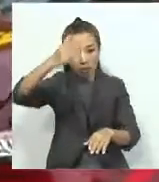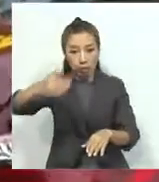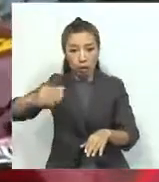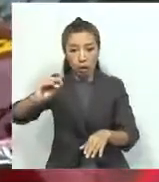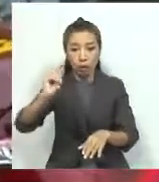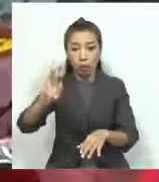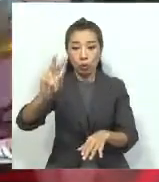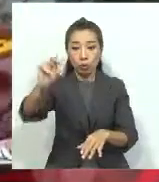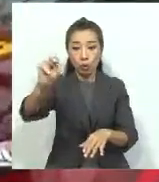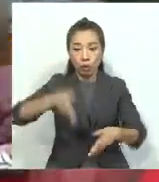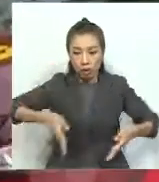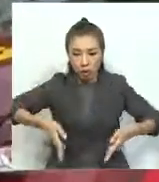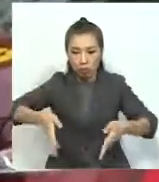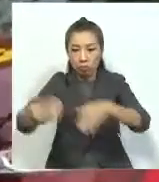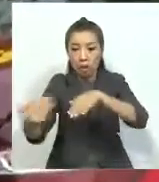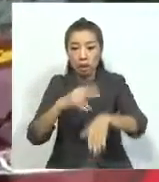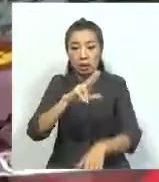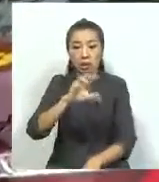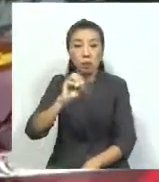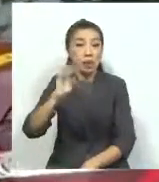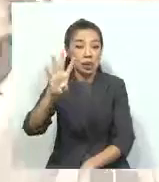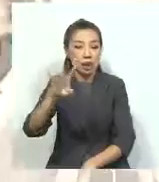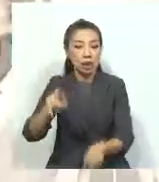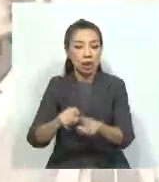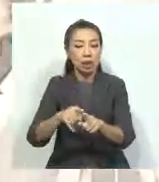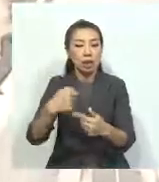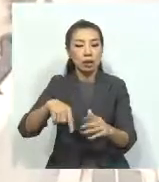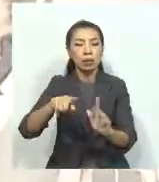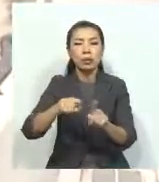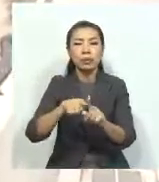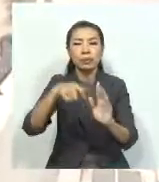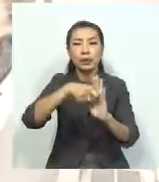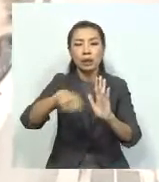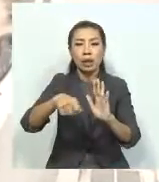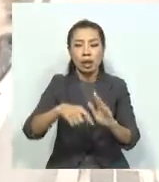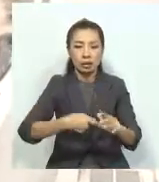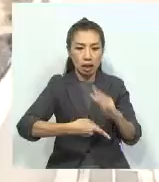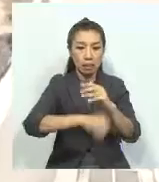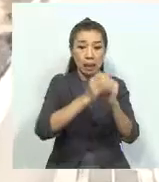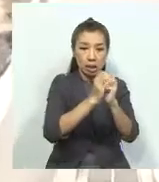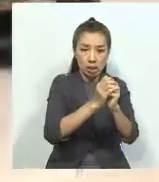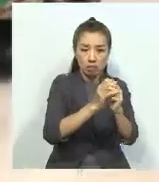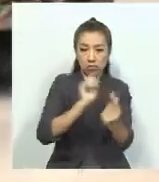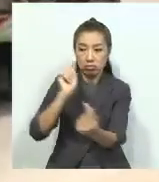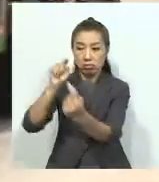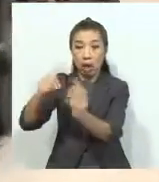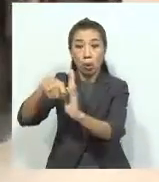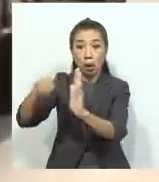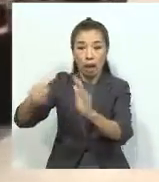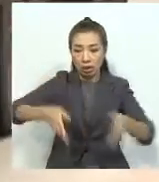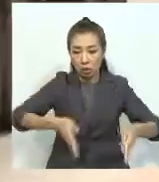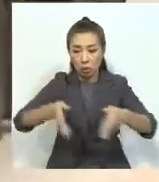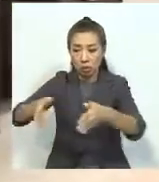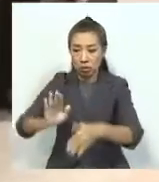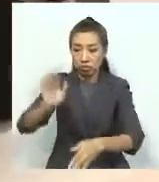นถนนทางหลวงหมายเลข304นาดีวังน้ำเขียวซึ่งเป็นเส้นทางจากปราจีนไปโคราชนะคะโดยได้ทำข้อ